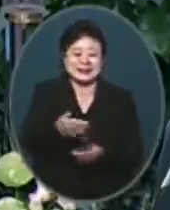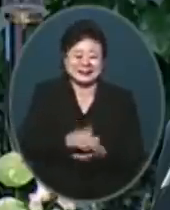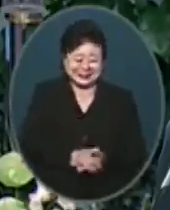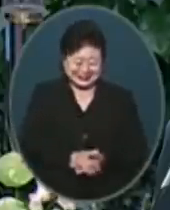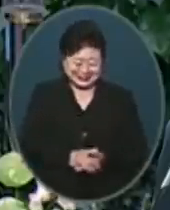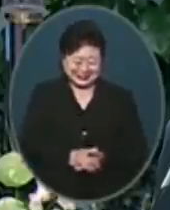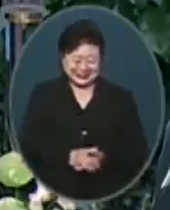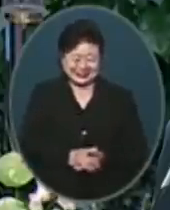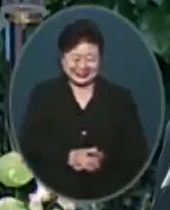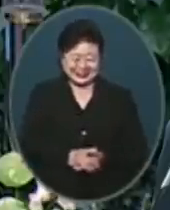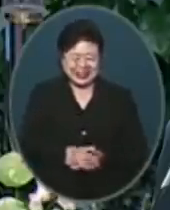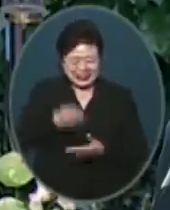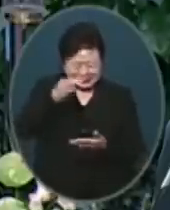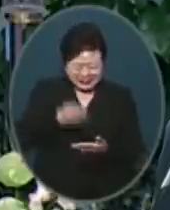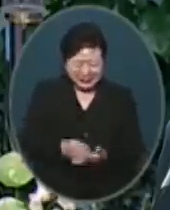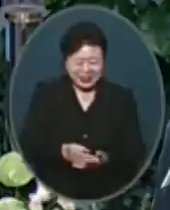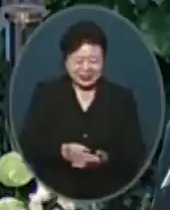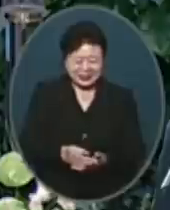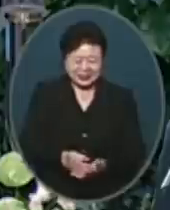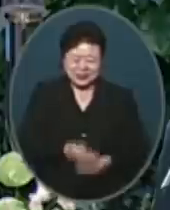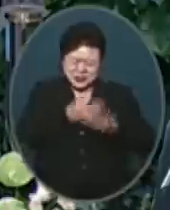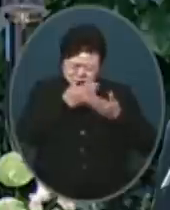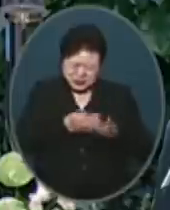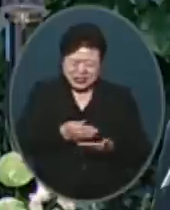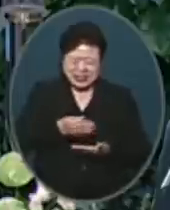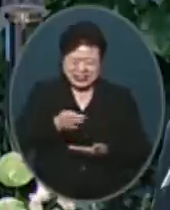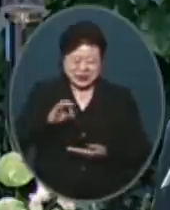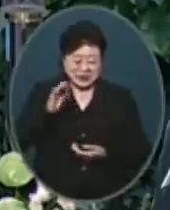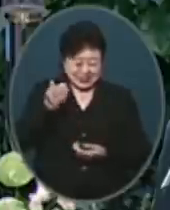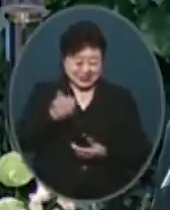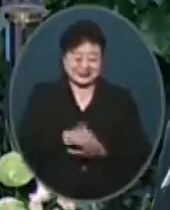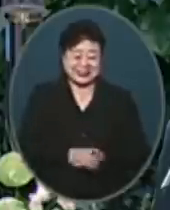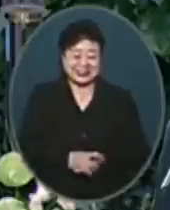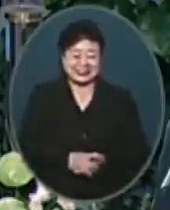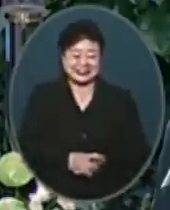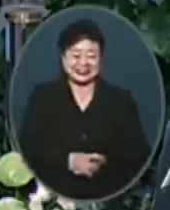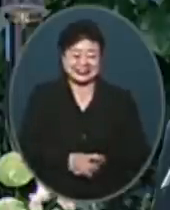가장 천한 그릇이 가장 귀한 그릇이 된 것입니다.